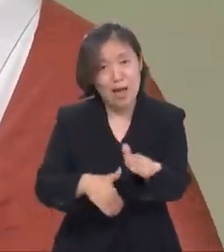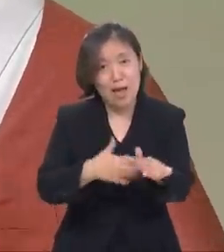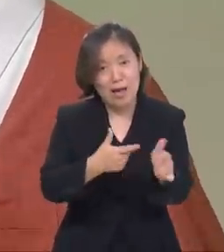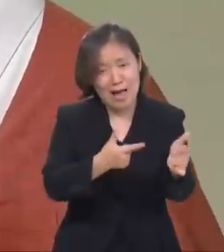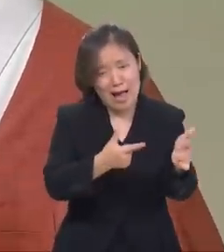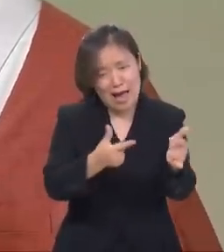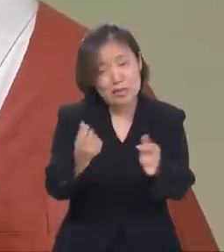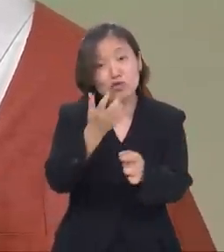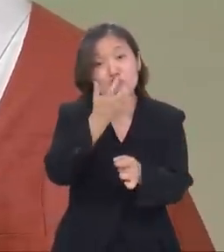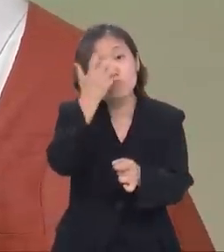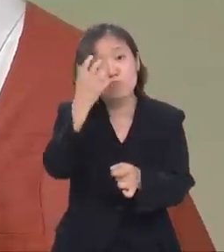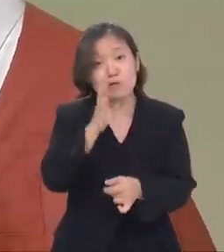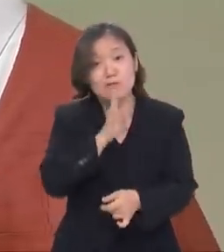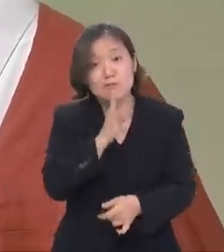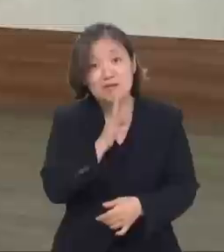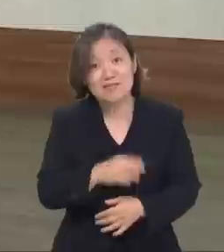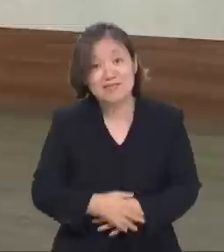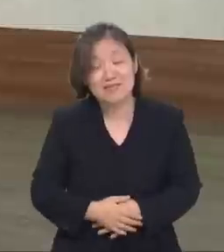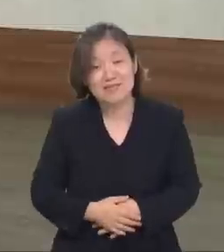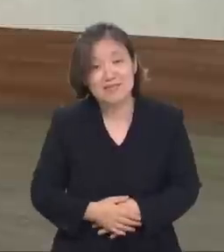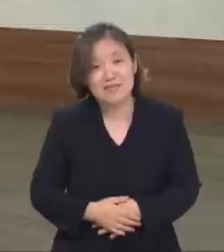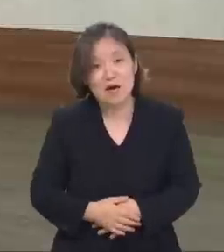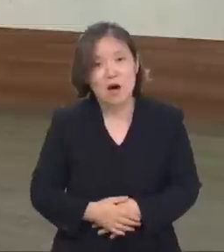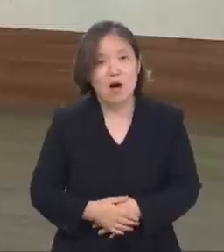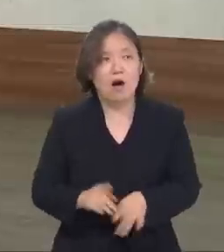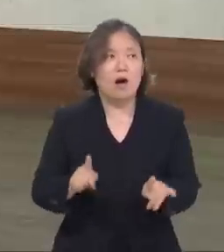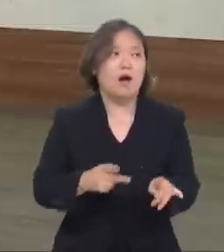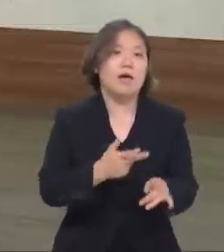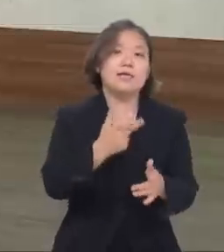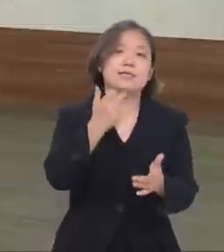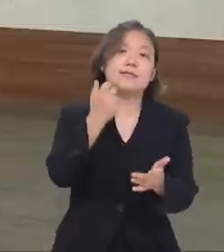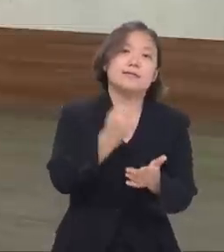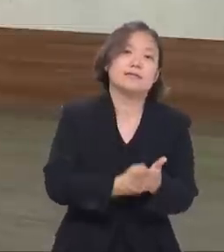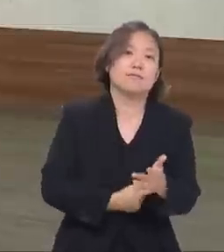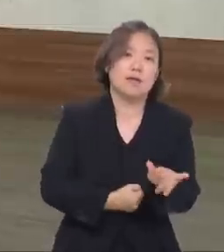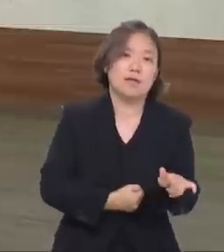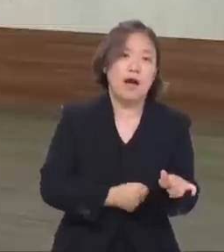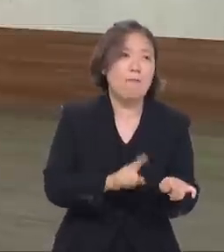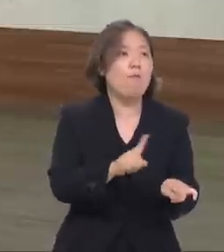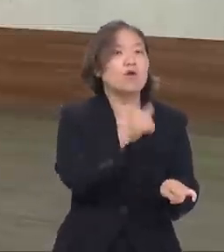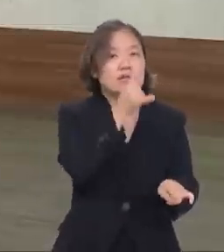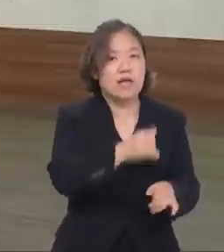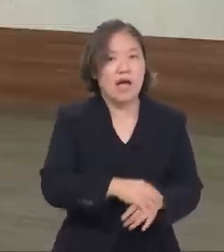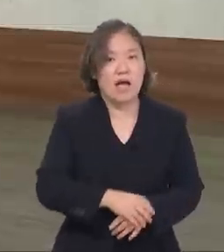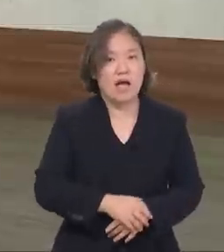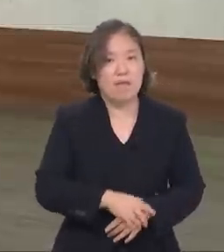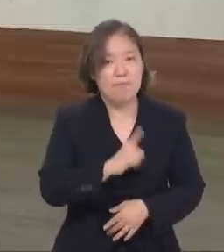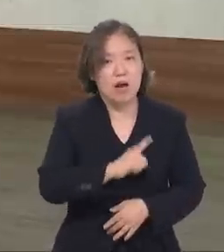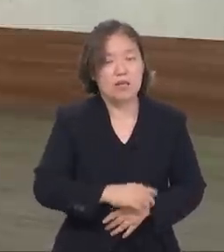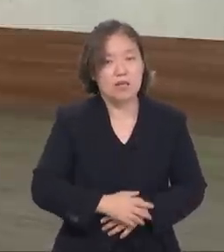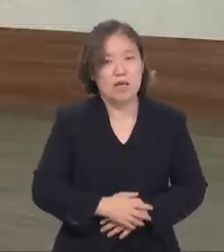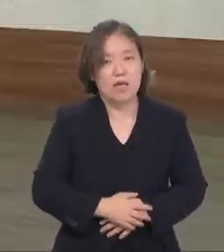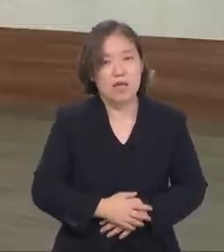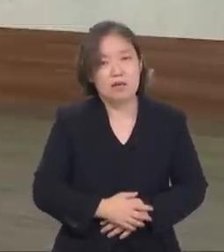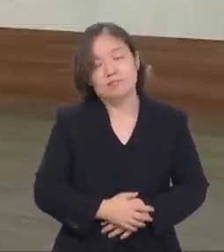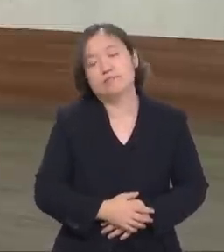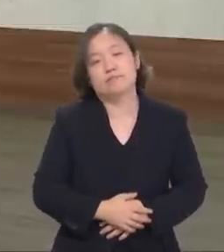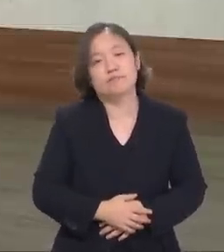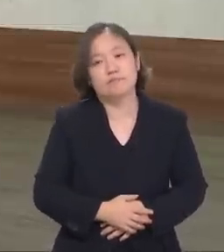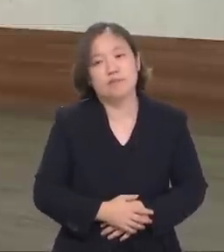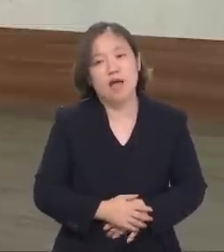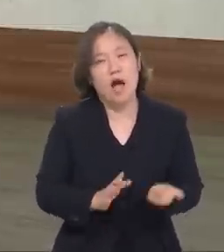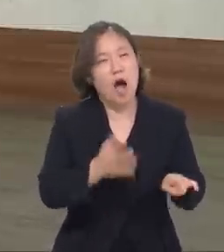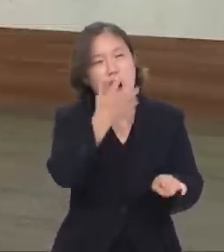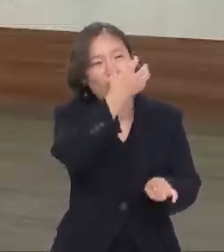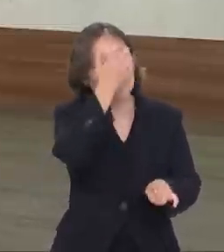세 분이 똑같은 꿈을 꾼 거예요 야 이거 난리났다 난리났다 이거 정말 뭔가 있는 것 같다 야야야